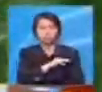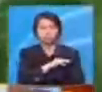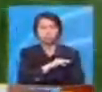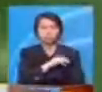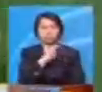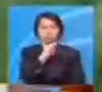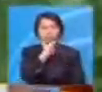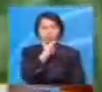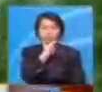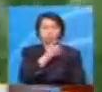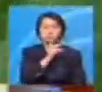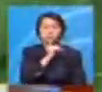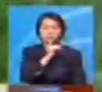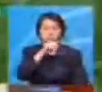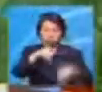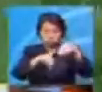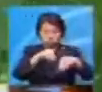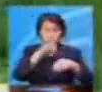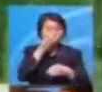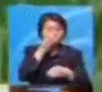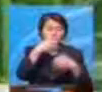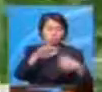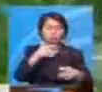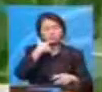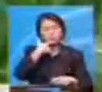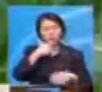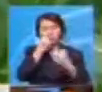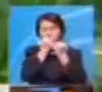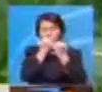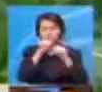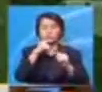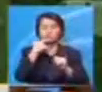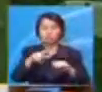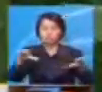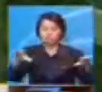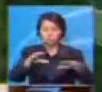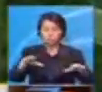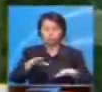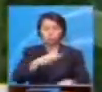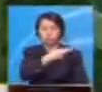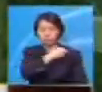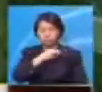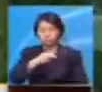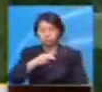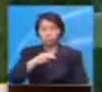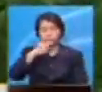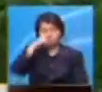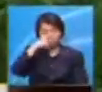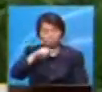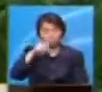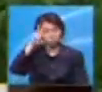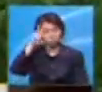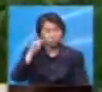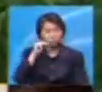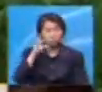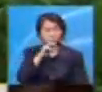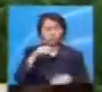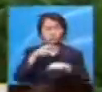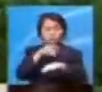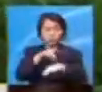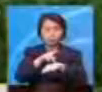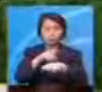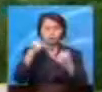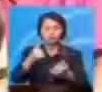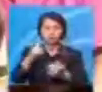penanaman jagung bijiran pada skala besar telah lama dilaksanakan di Indonesia Thailand Vietnam dan Filipina ketika ini Malaysia